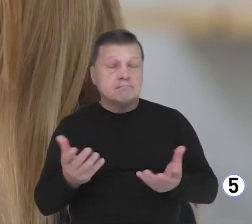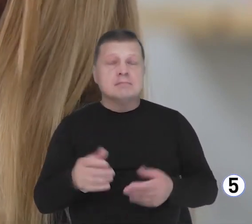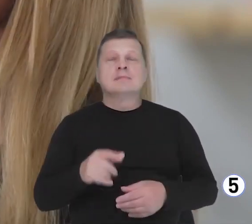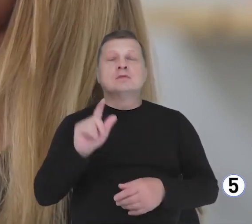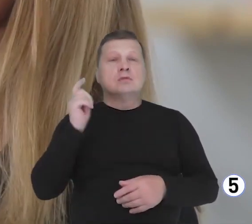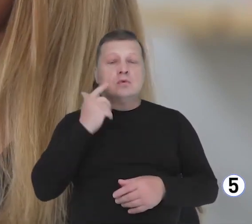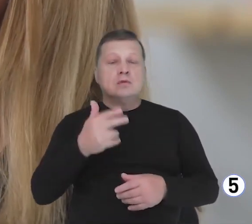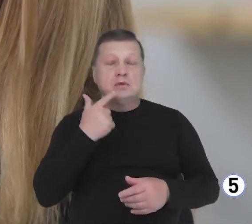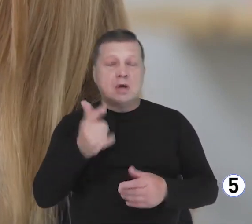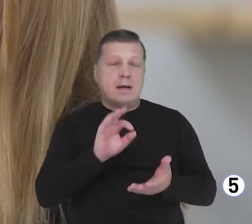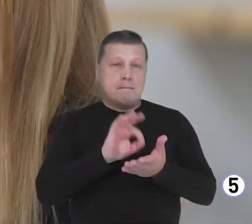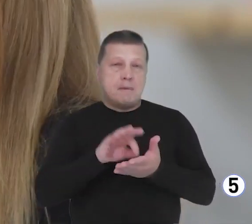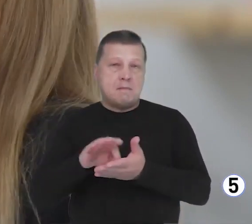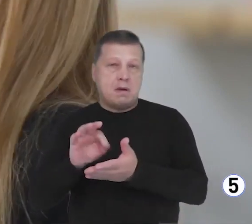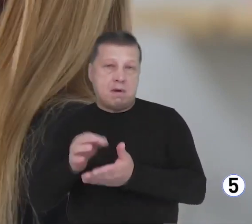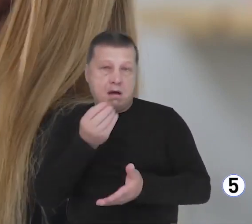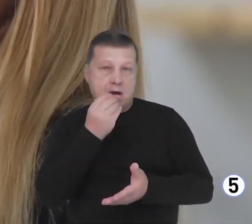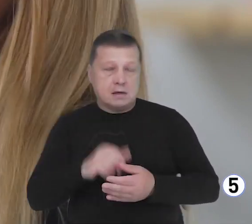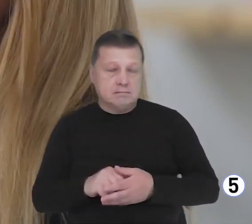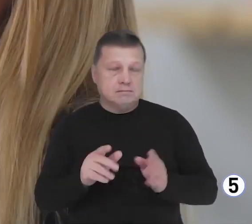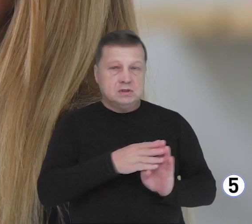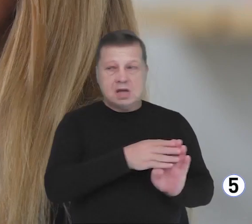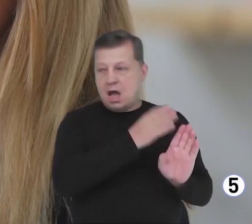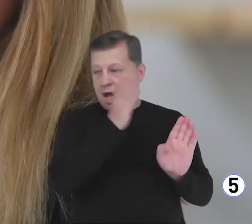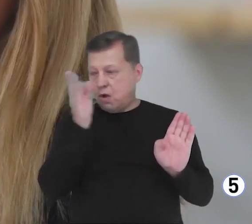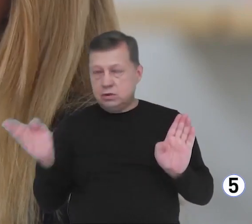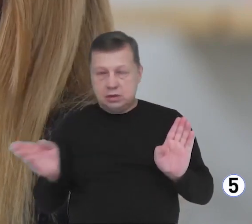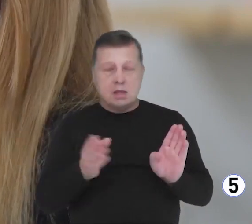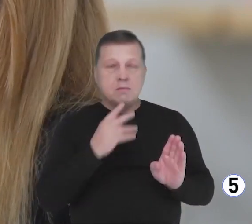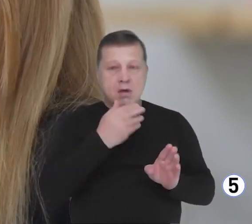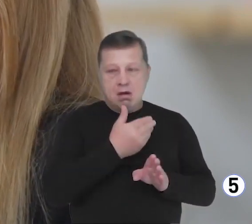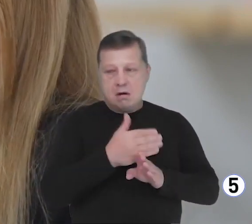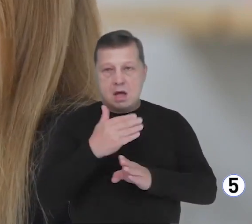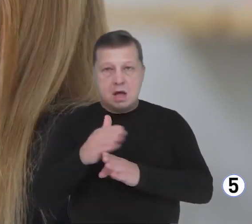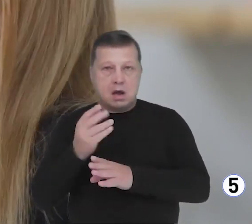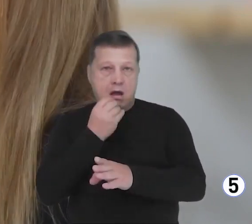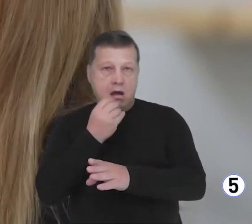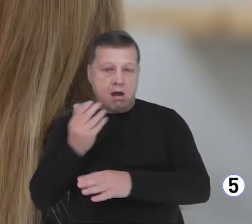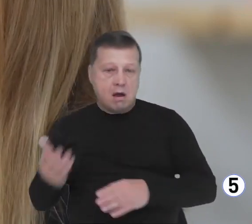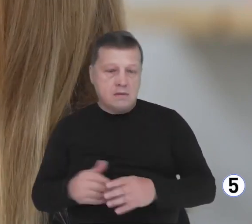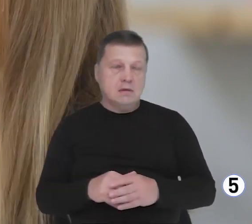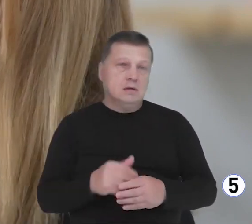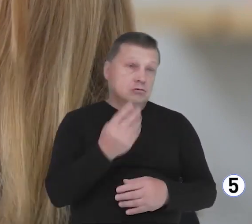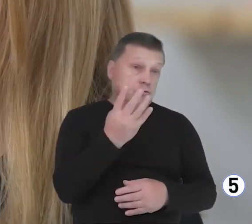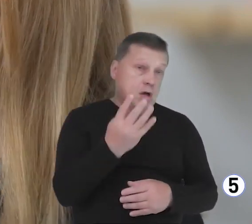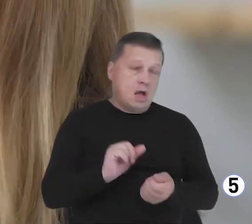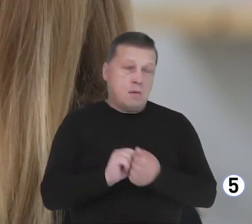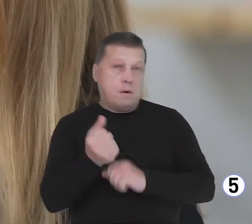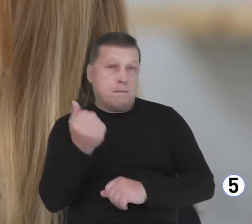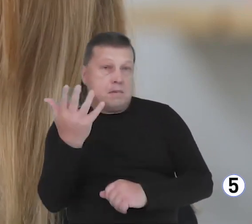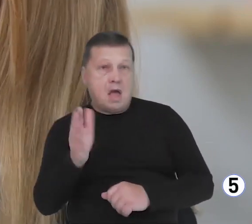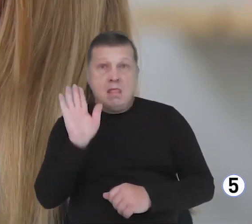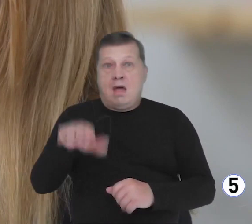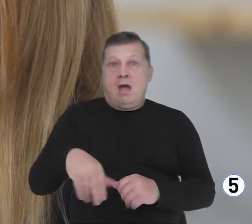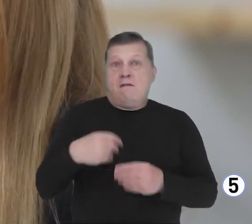Przede wszystkim starajmy się jeść regularnie. Im lepiej w ciągu dnia będziemy mieli rozłożone posiłki, czy to będzie 4, czy 5,